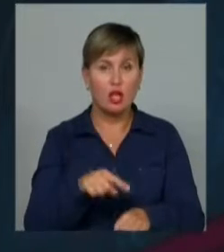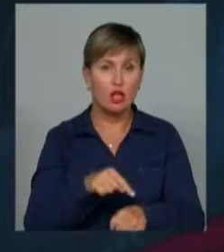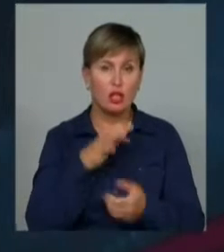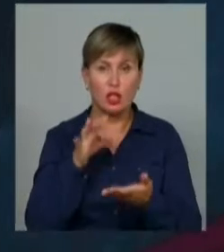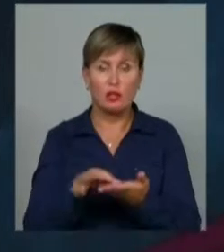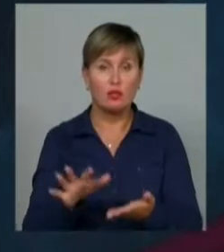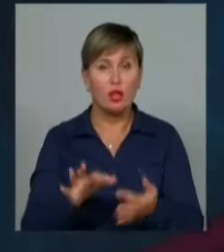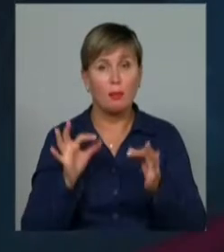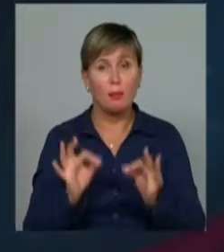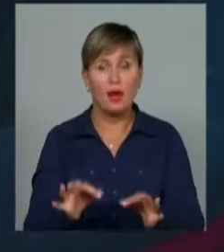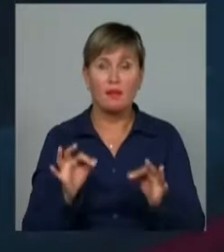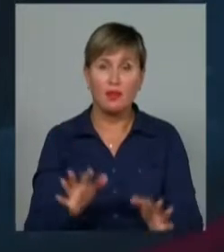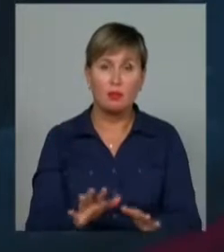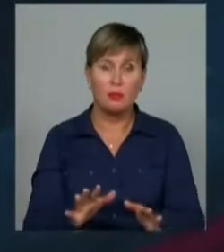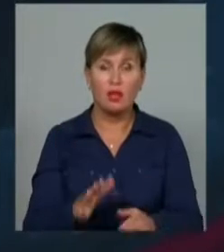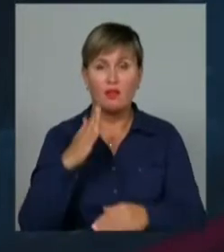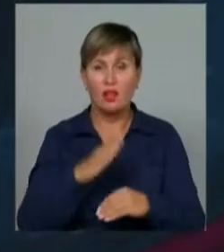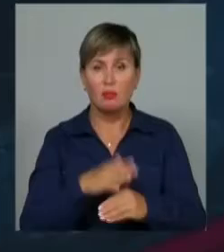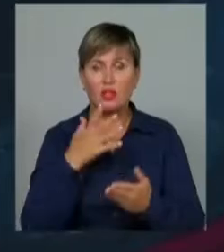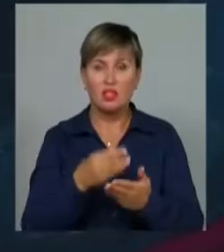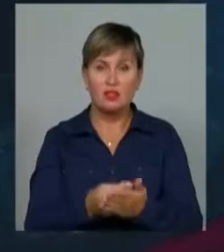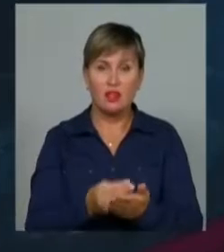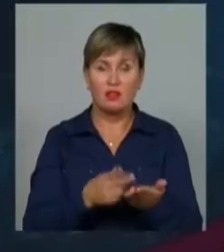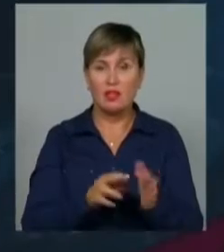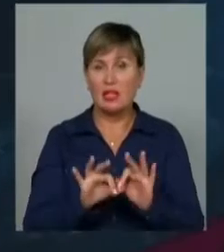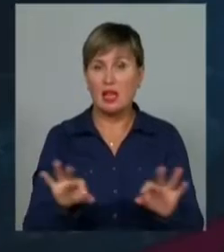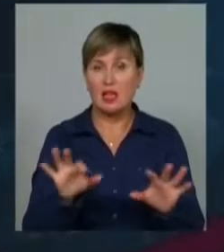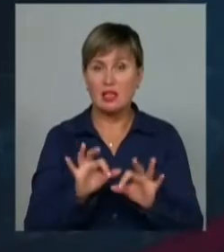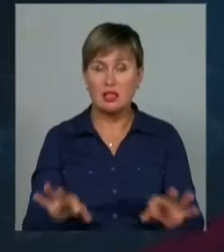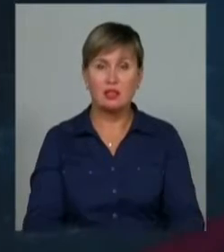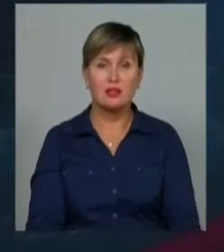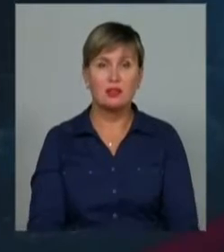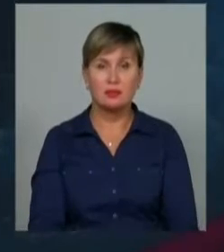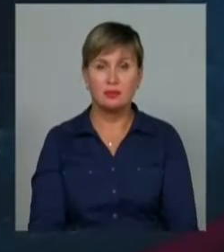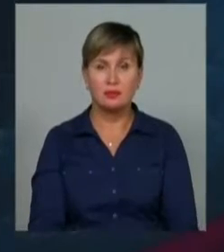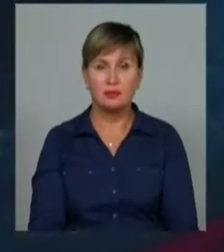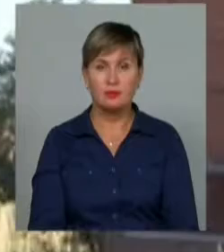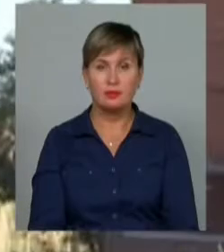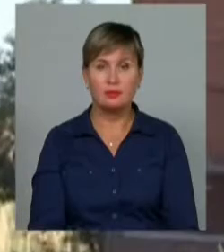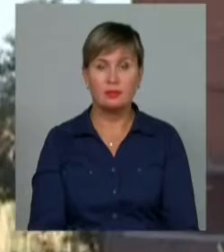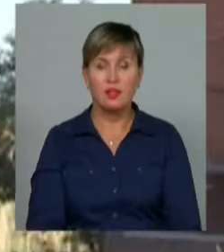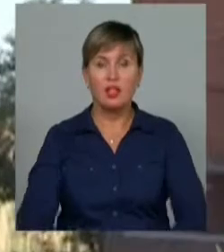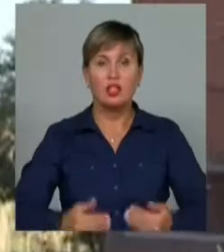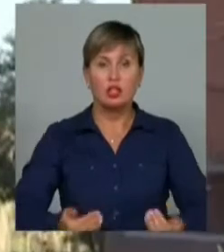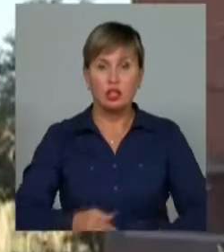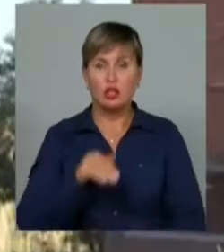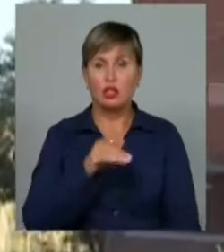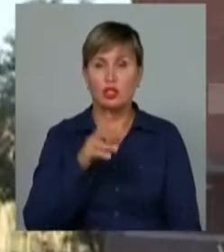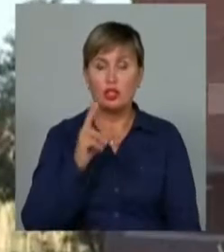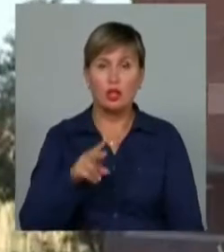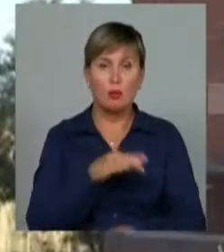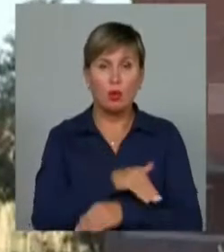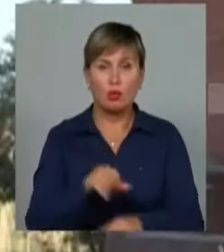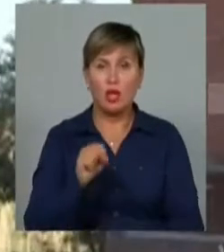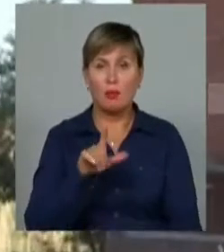реагируют. Правда, в районном акимате привели свои контраргументы. Дана Келебаева расскажет подробнее. Жители жилого дома по